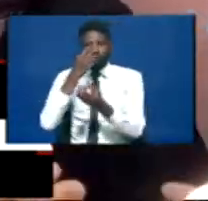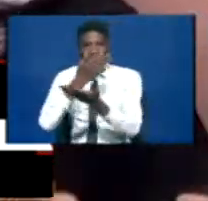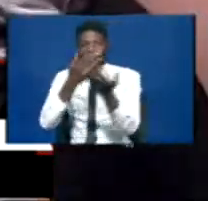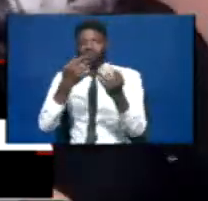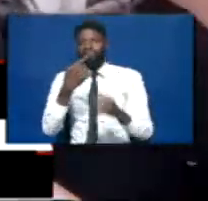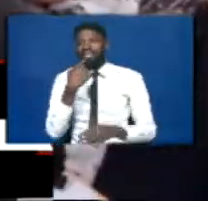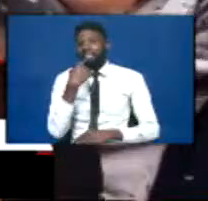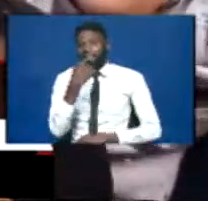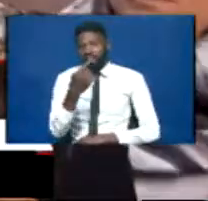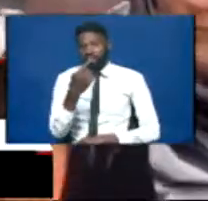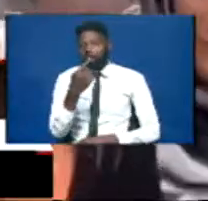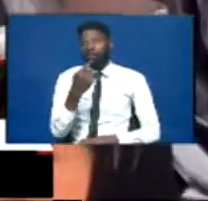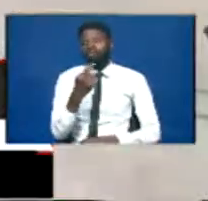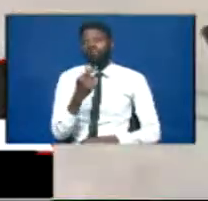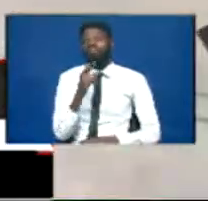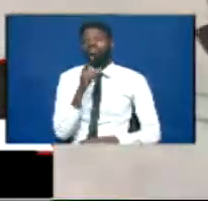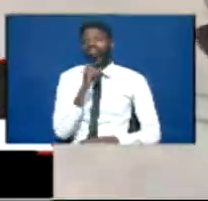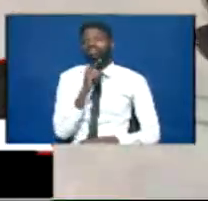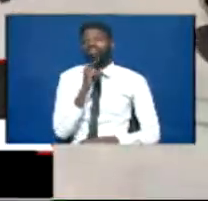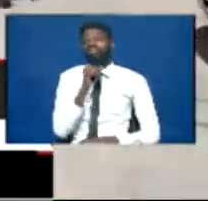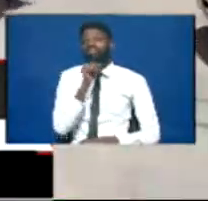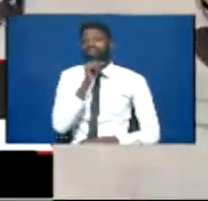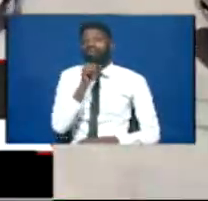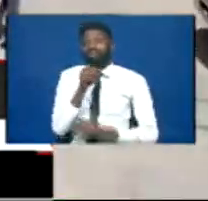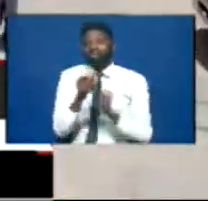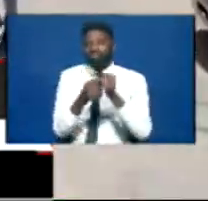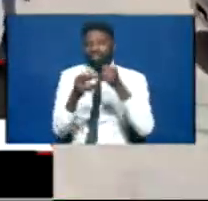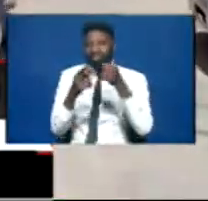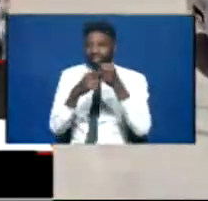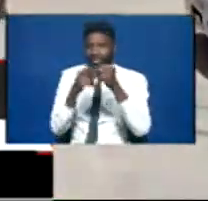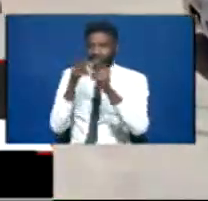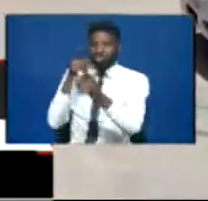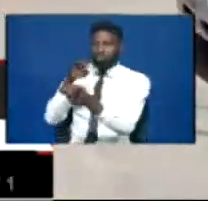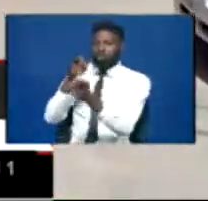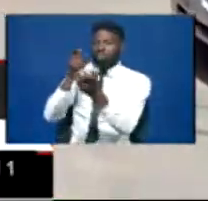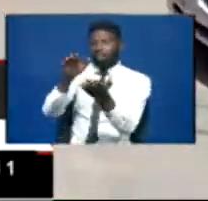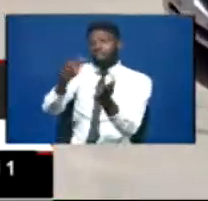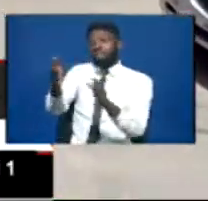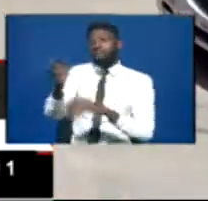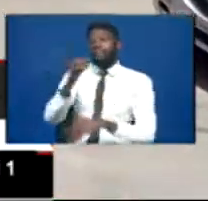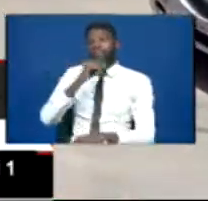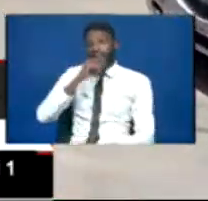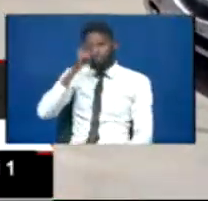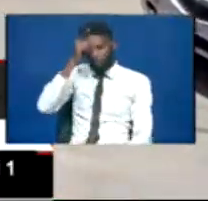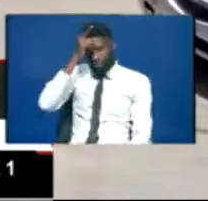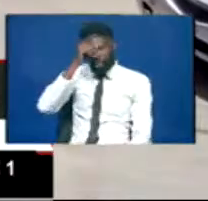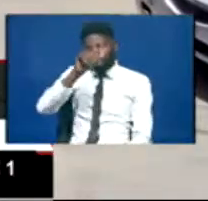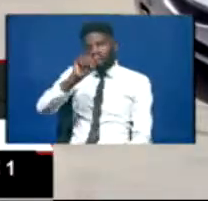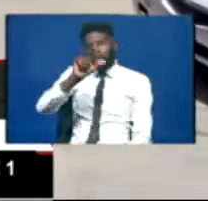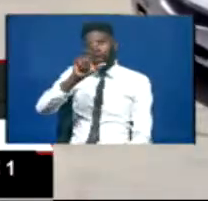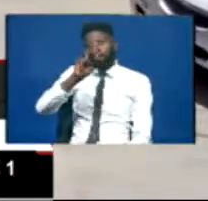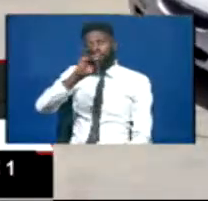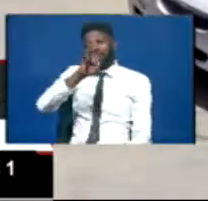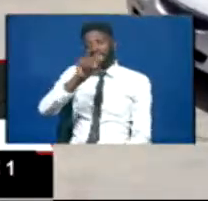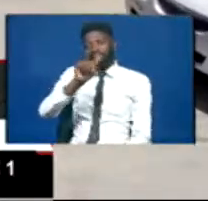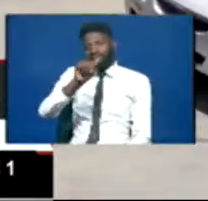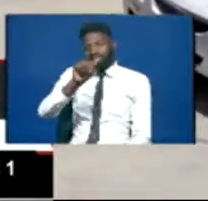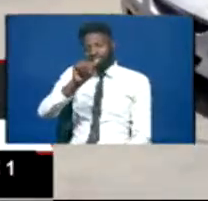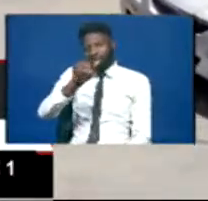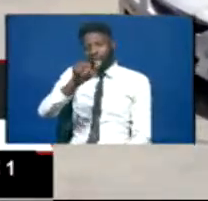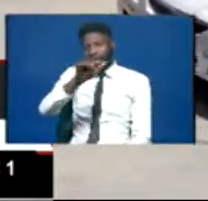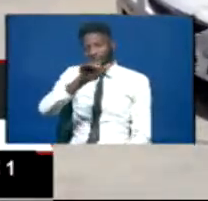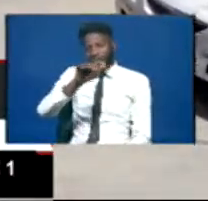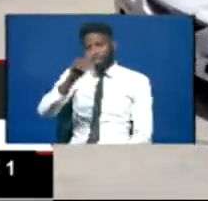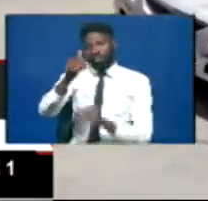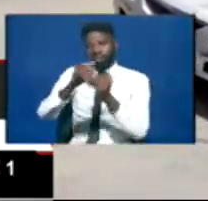wa miaka 17 aliuawa kwa kupigwa risasi katika kijiji cha Al-Midia magharibi ya Ramala.